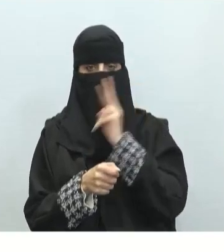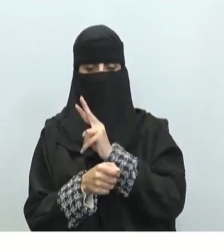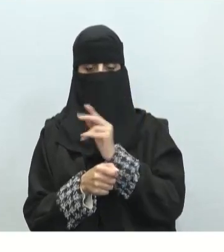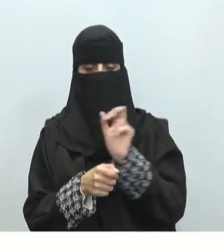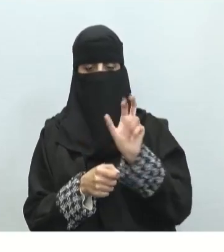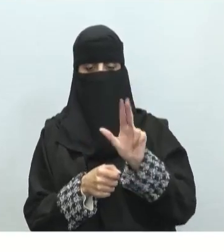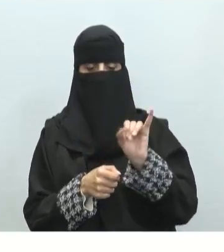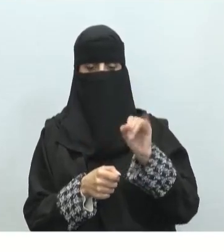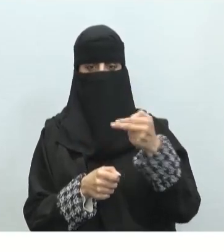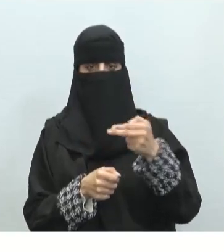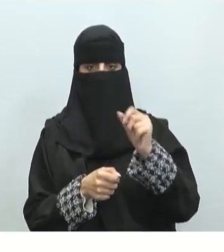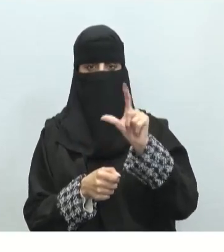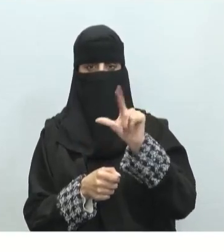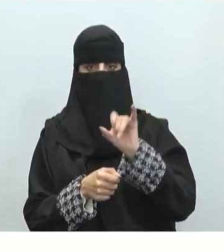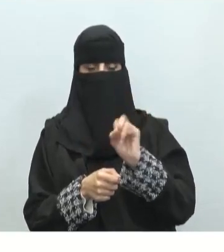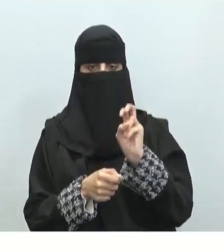الفاعل